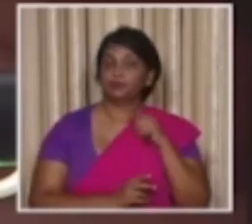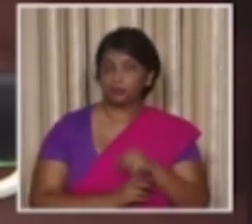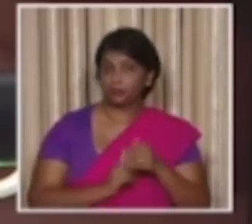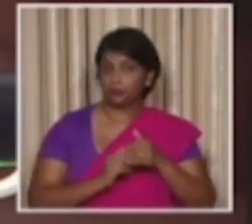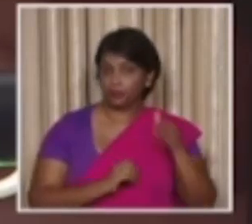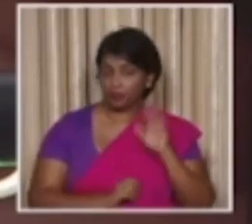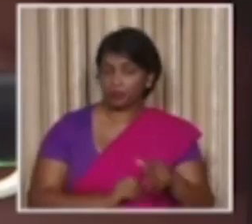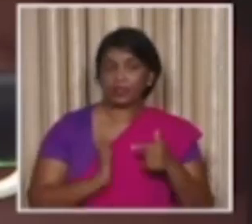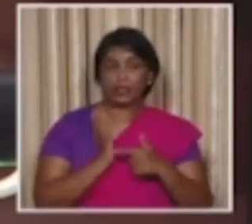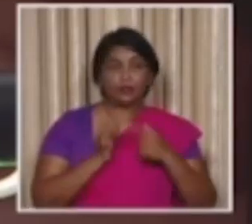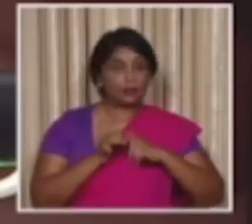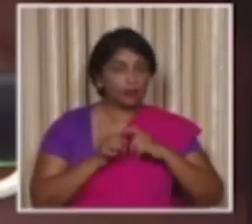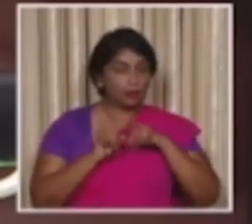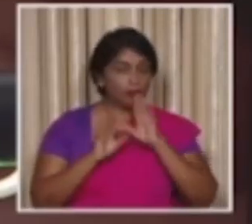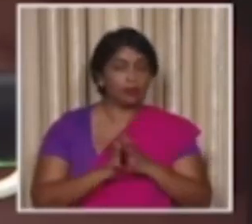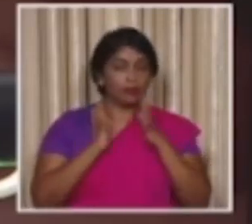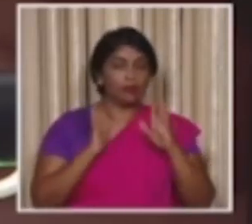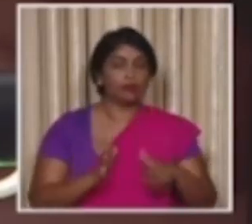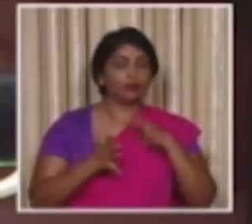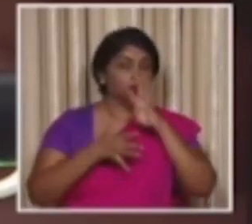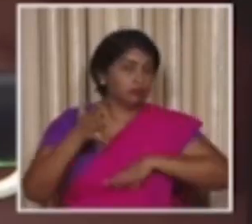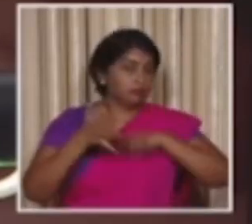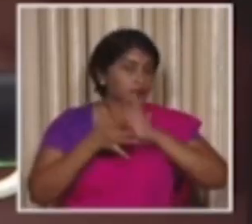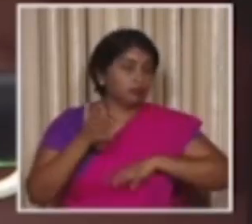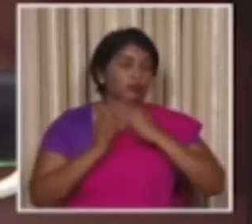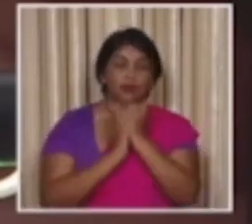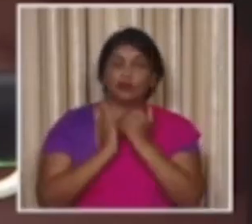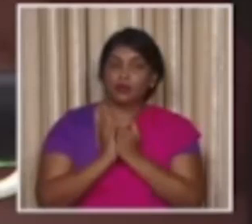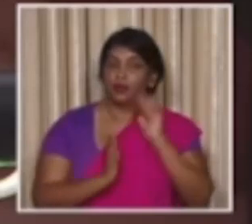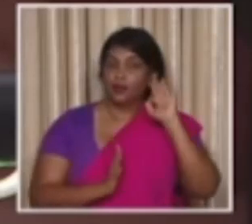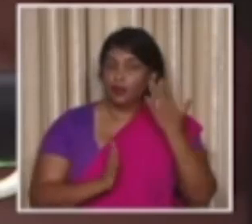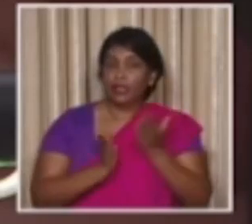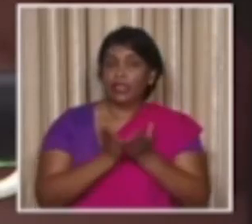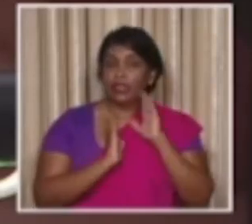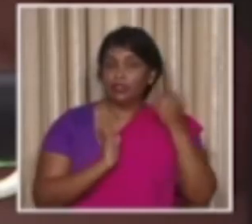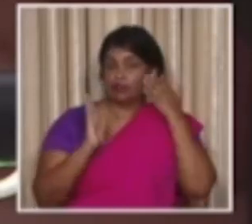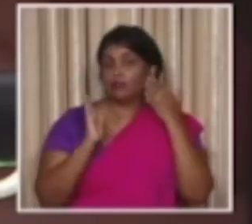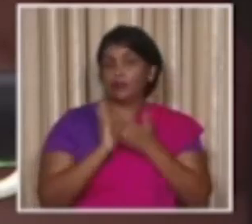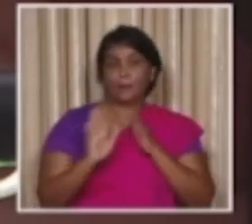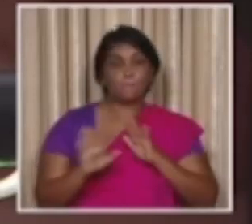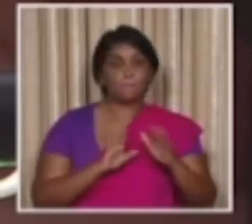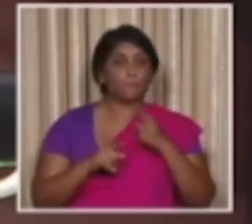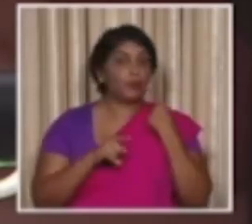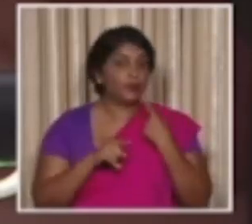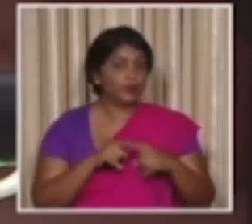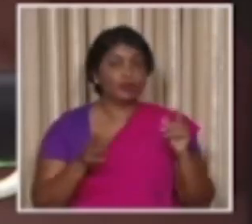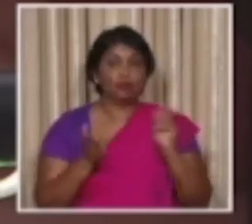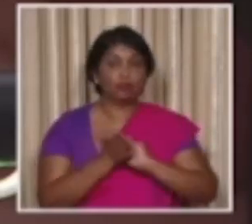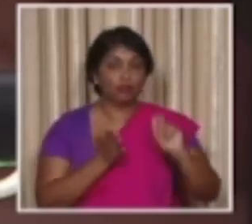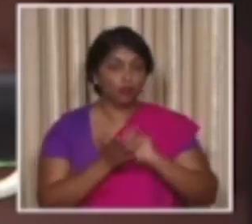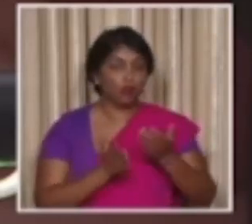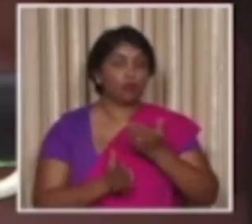तत्वे एतिवे टेंडरेट अदाल दैडि पिरिवितर कोंदी सह विशेषं इंदियानु पद्धति मेहुम करवंट पमनक संपूर्ण कल